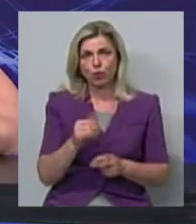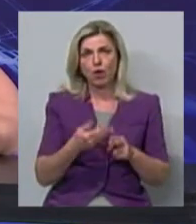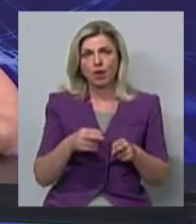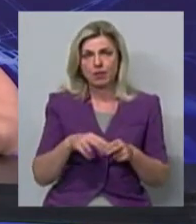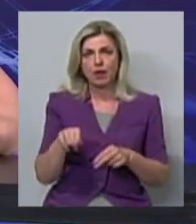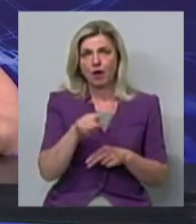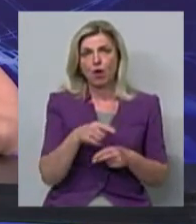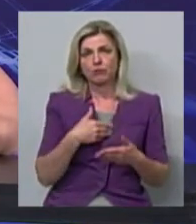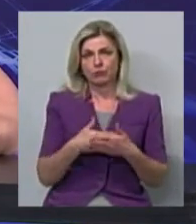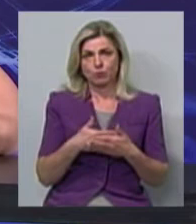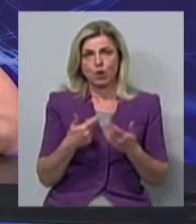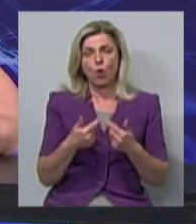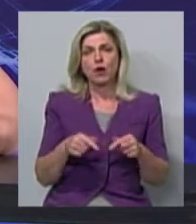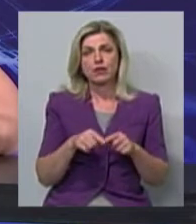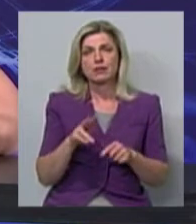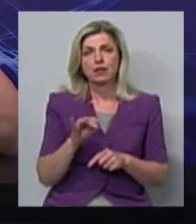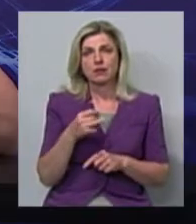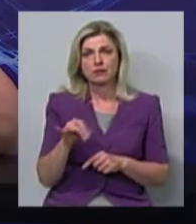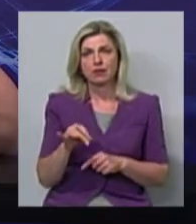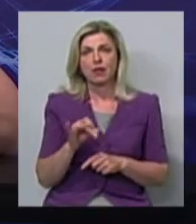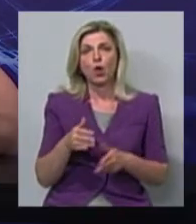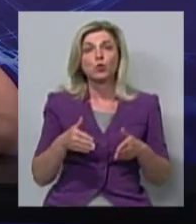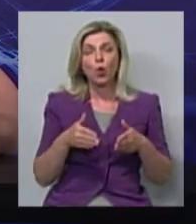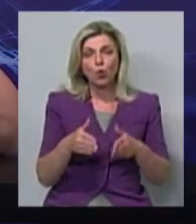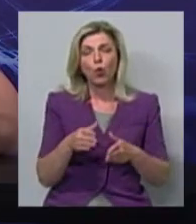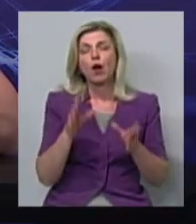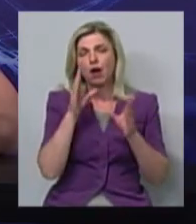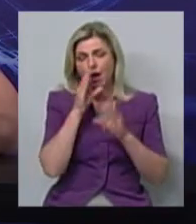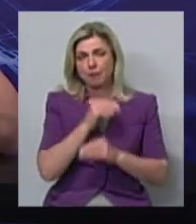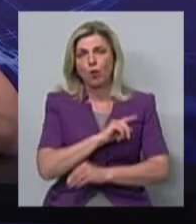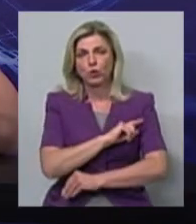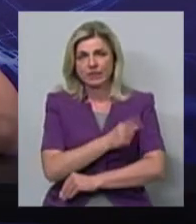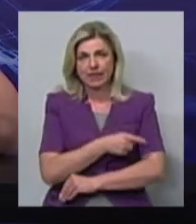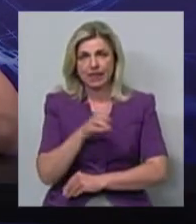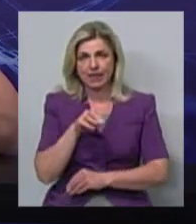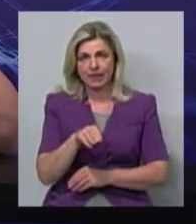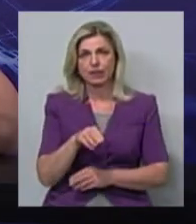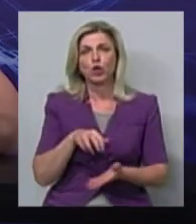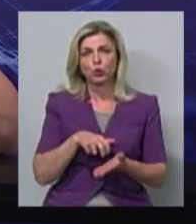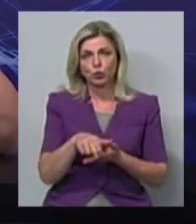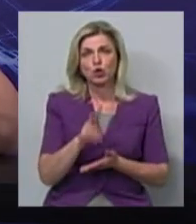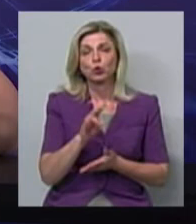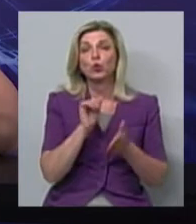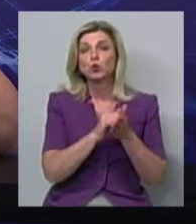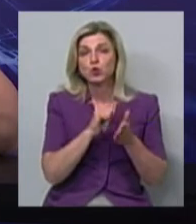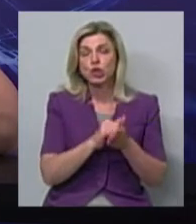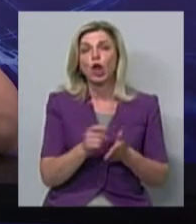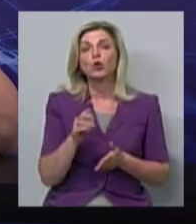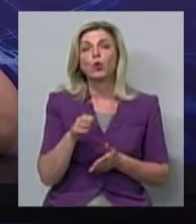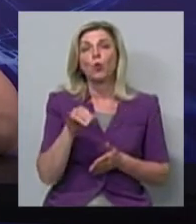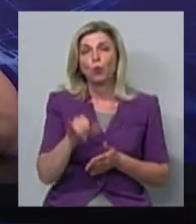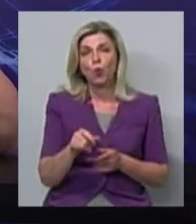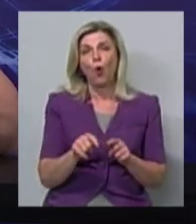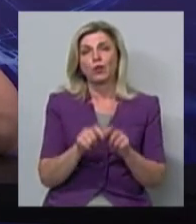организаций. И ну, дорогу осилит идущий. Тот, кто стучит, тому открывает. Поэтому,